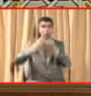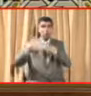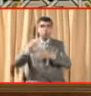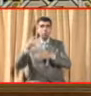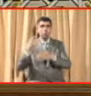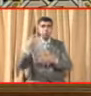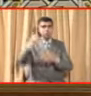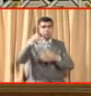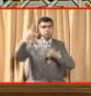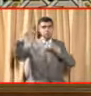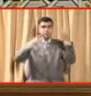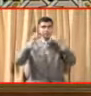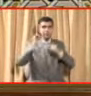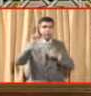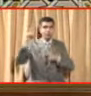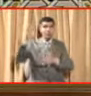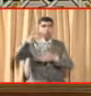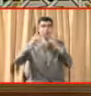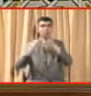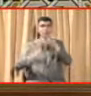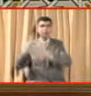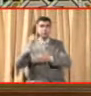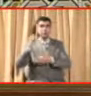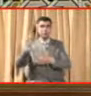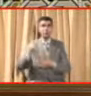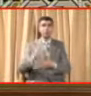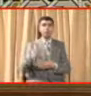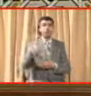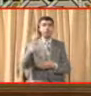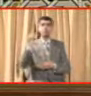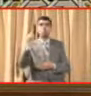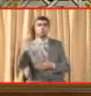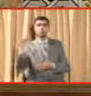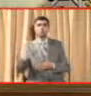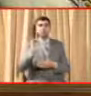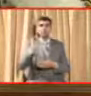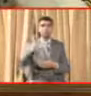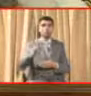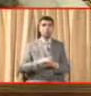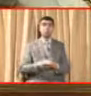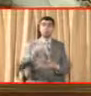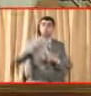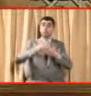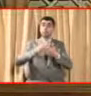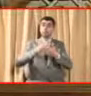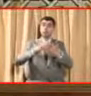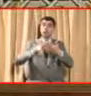الموقع بستراسبورغ في 8 نوفمبر 2001. مشروع قانون رقم